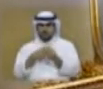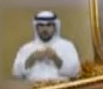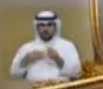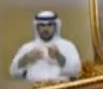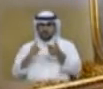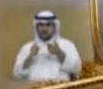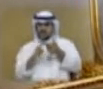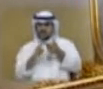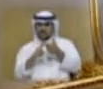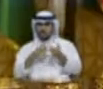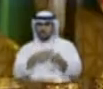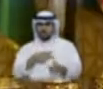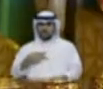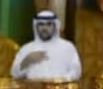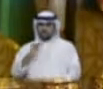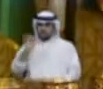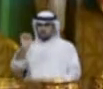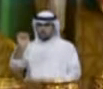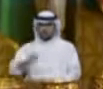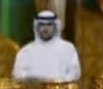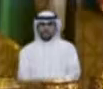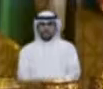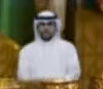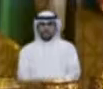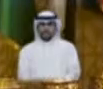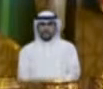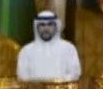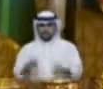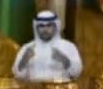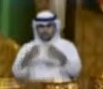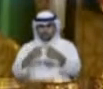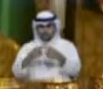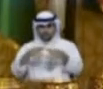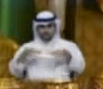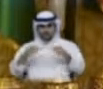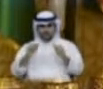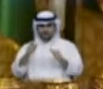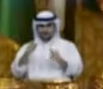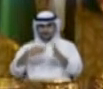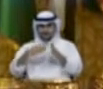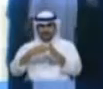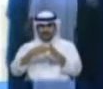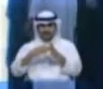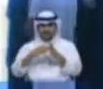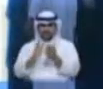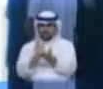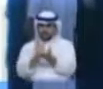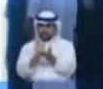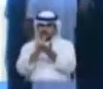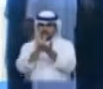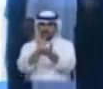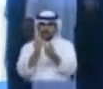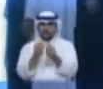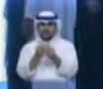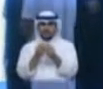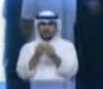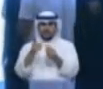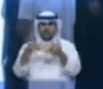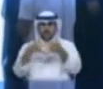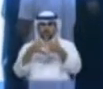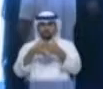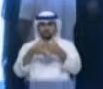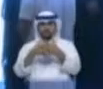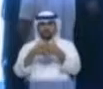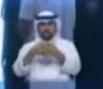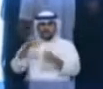وكلاء وزراء الشؤون. كما شهد الاجتماع تكريم عدد من المؤسسات الرائدة في مجال العمل